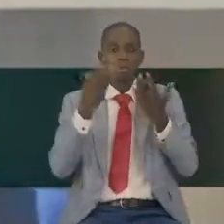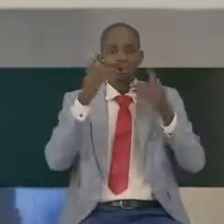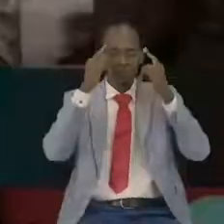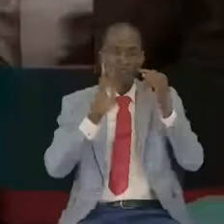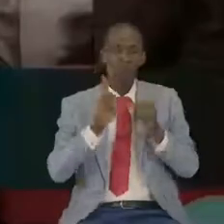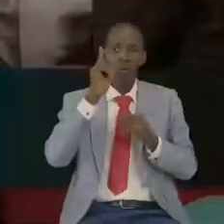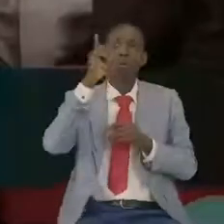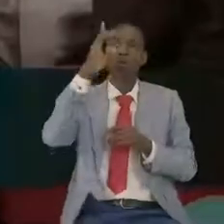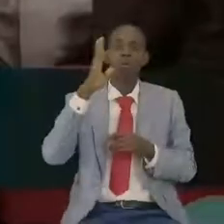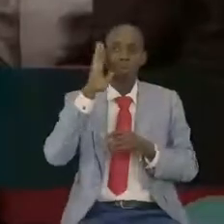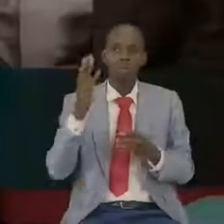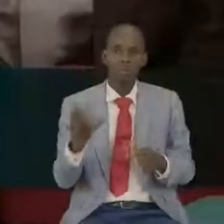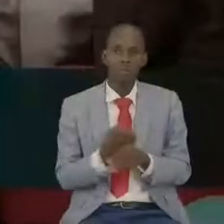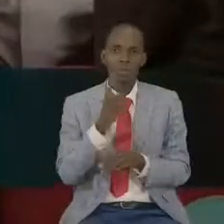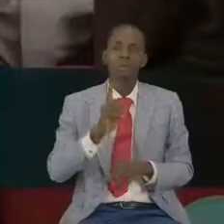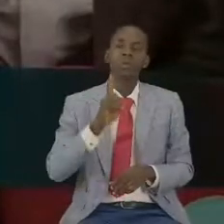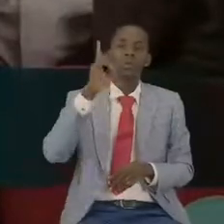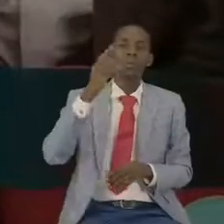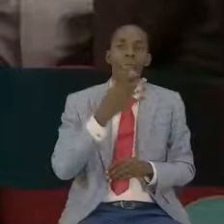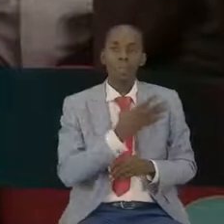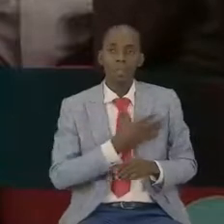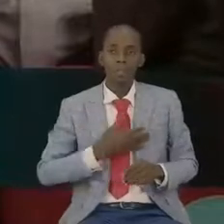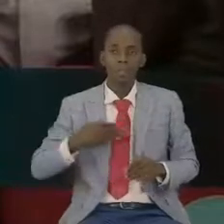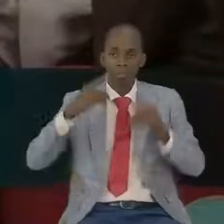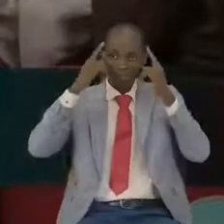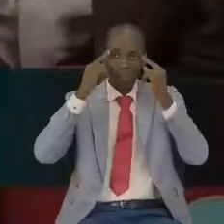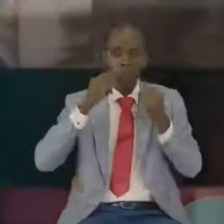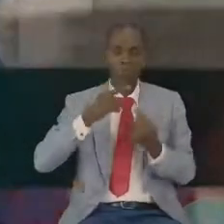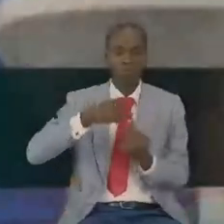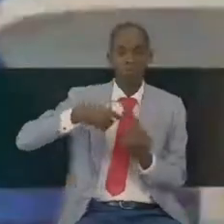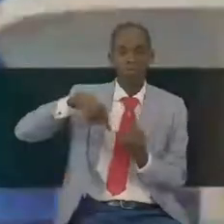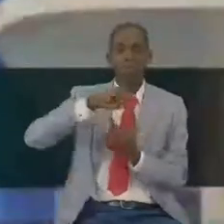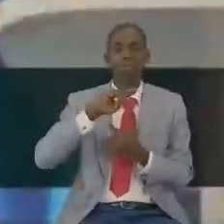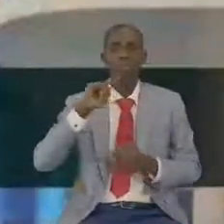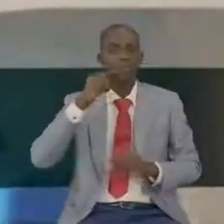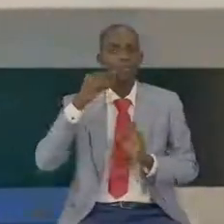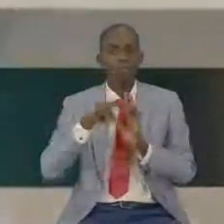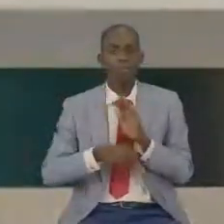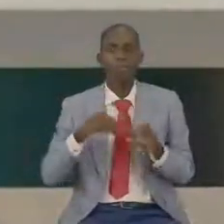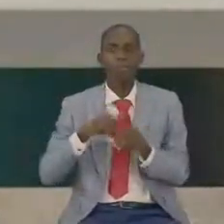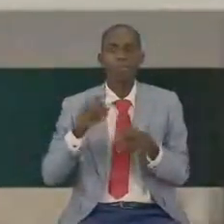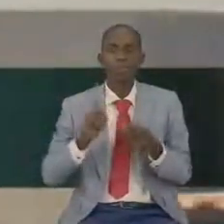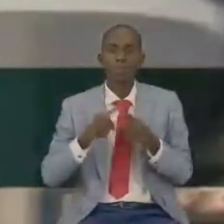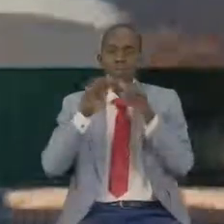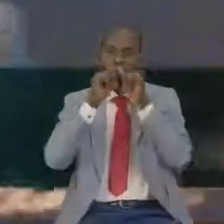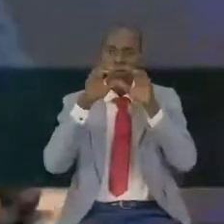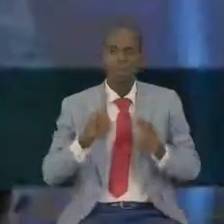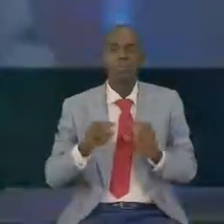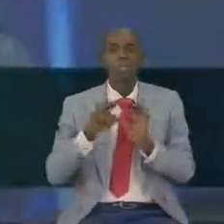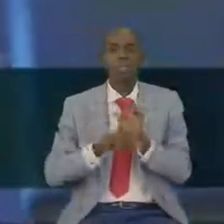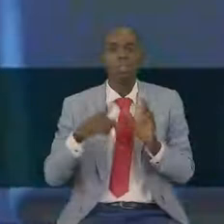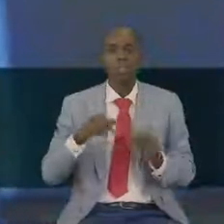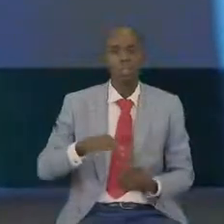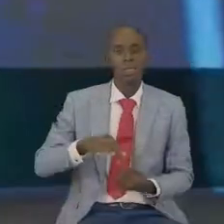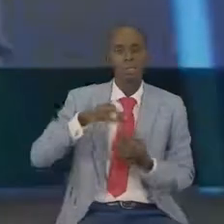susciter. Et il a transformé l'amertume en bénédiction. Le ministère exceptionnel